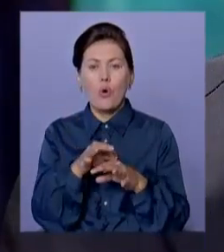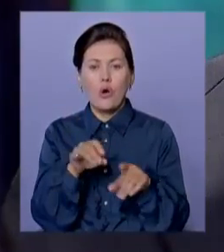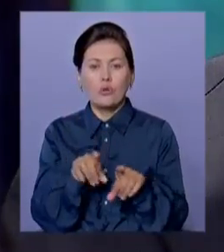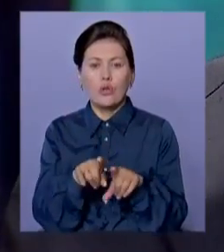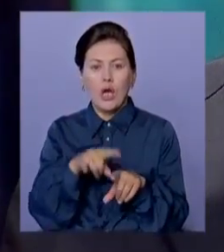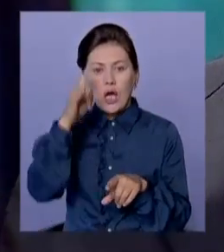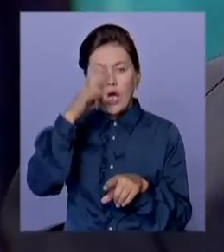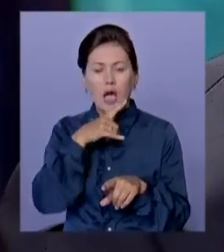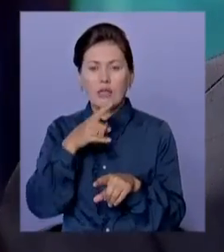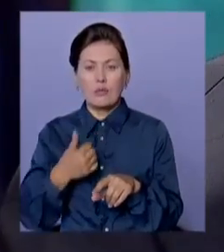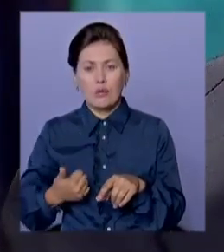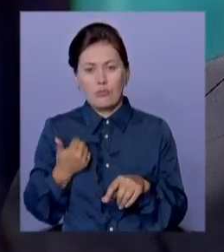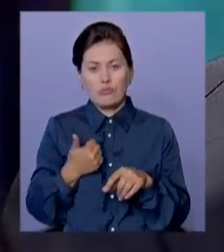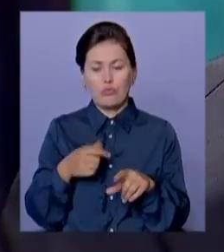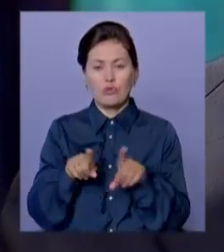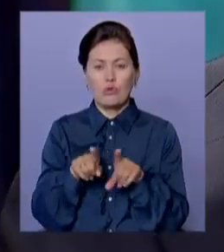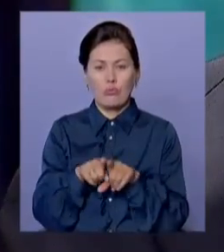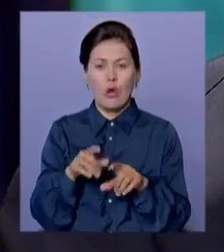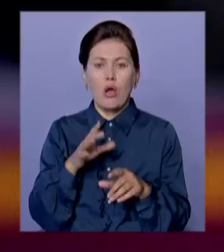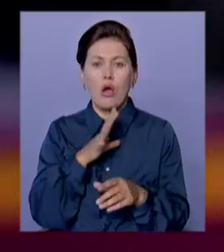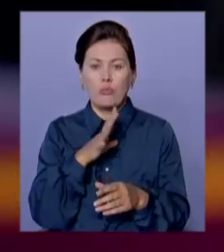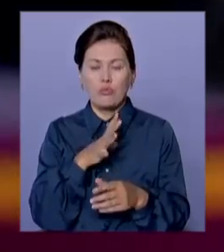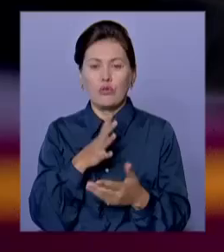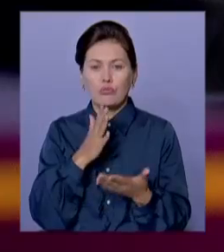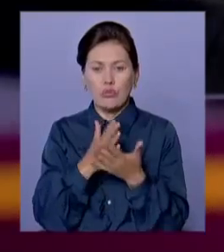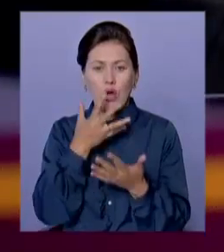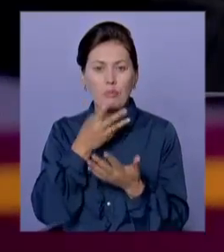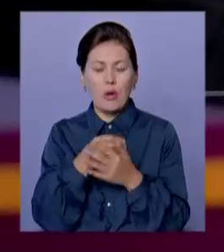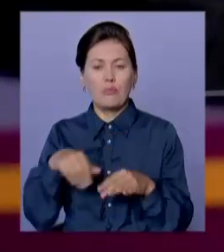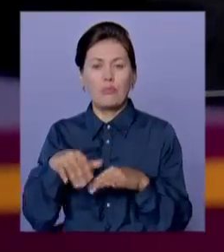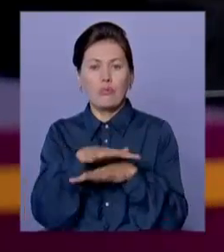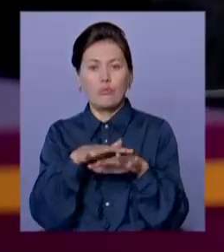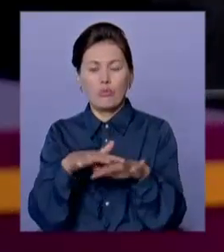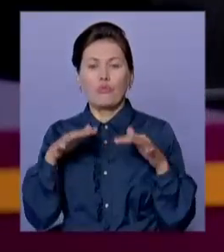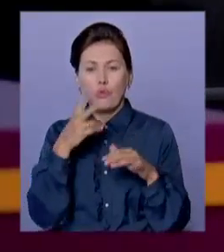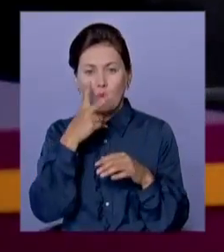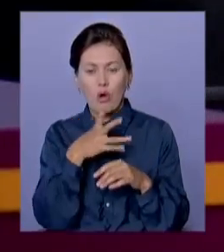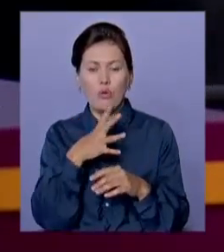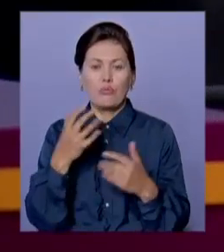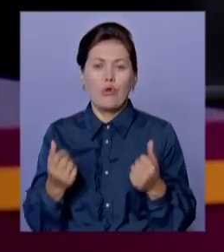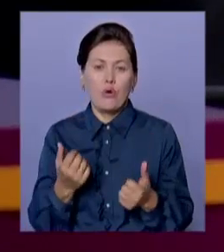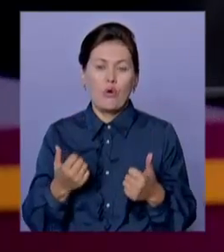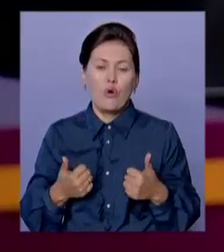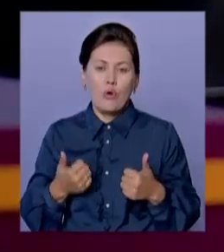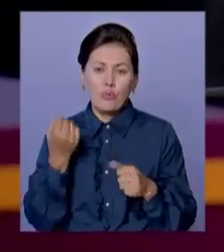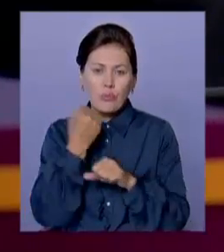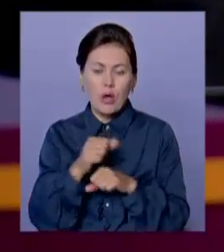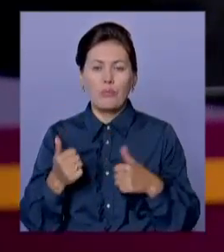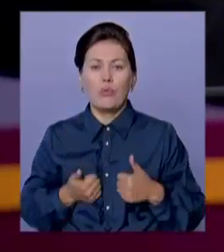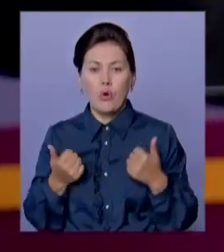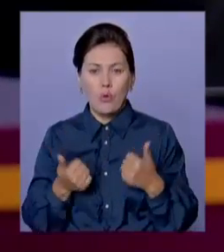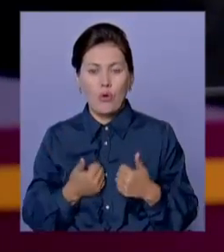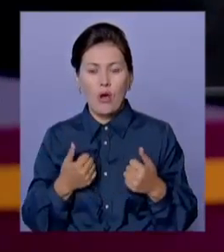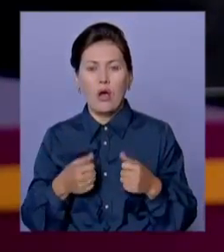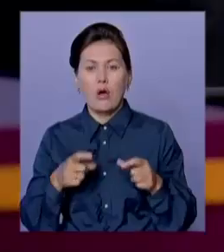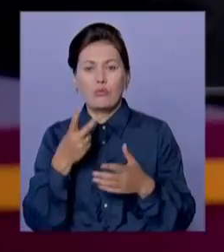Қазақтың намысы жібермейді дейді ғой. Қазақстан көрермендерінің көзінше отылуға ешқандай